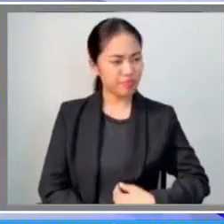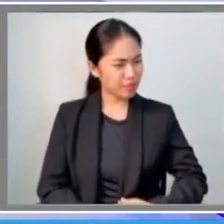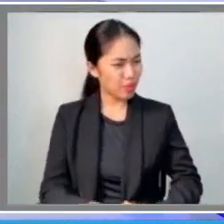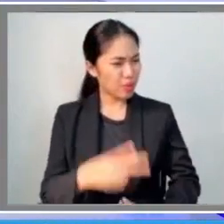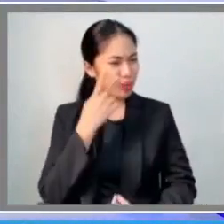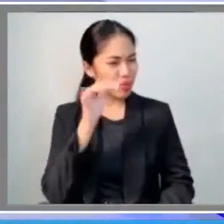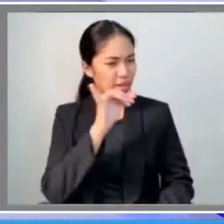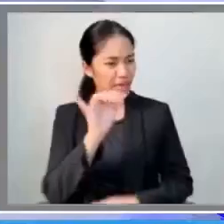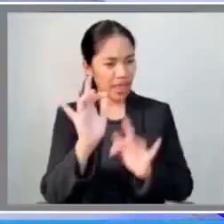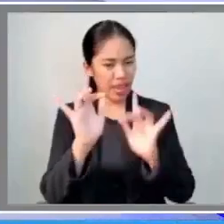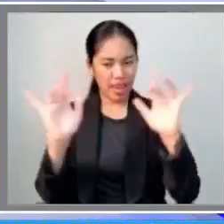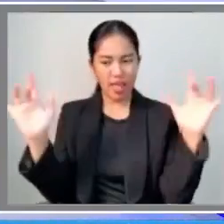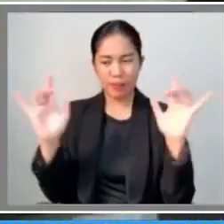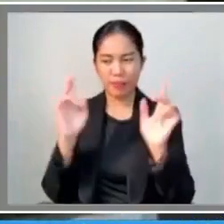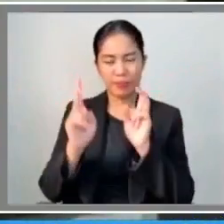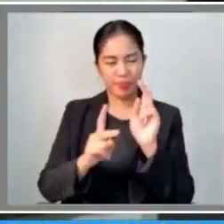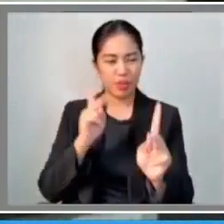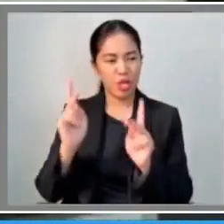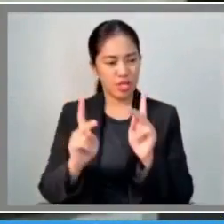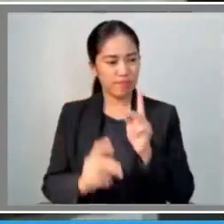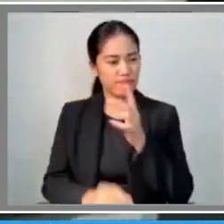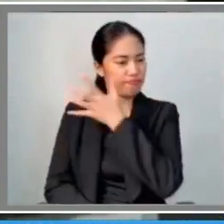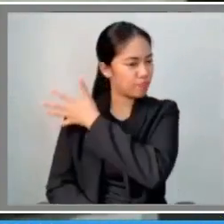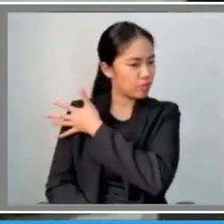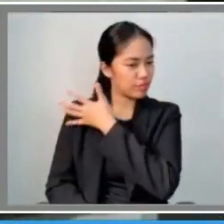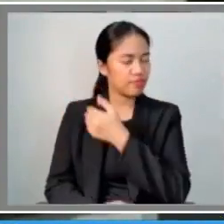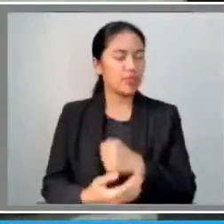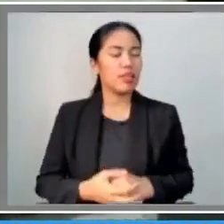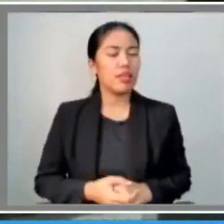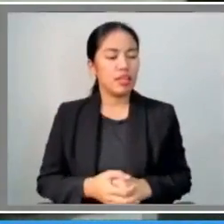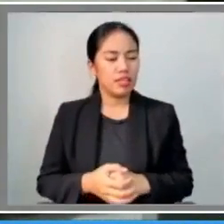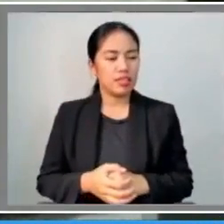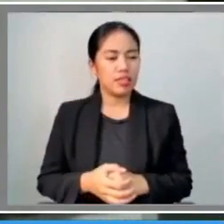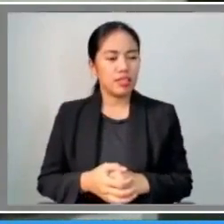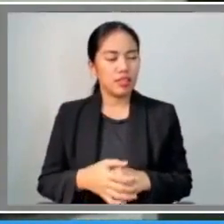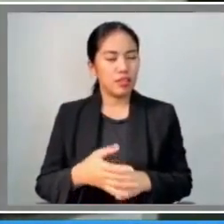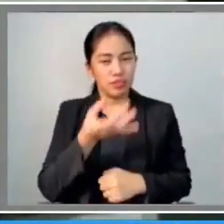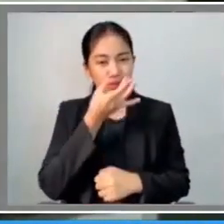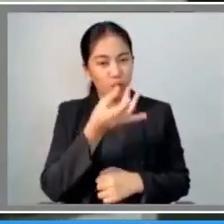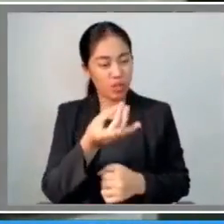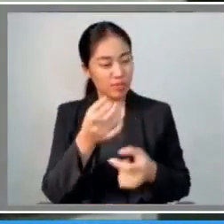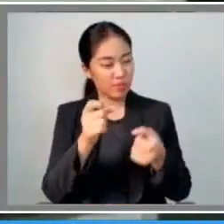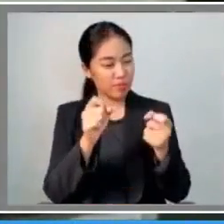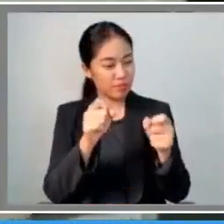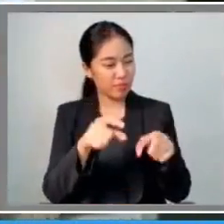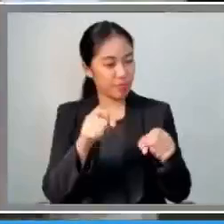ba ang benta? Anong sabi ng mga tindero-tindera natin ng bigas dyan?